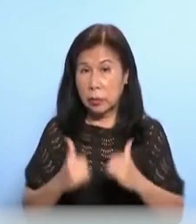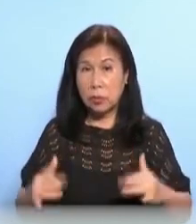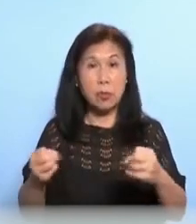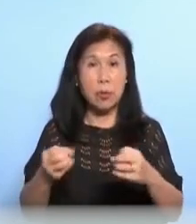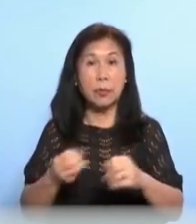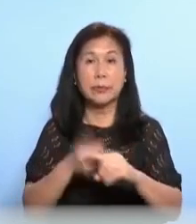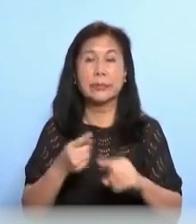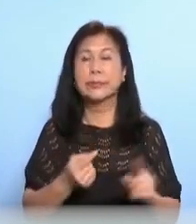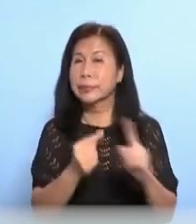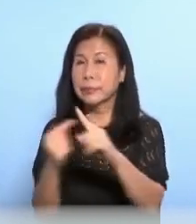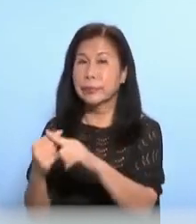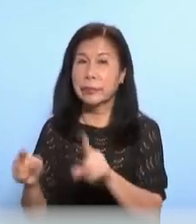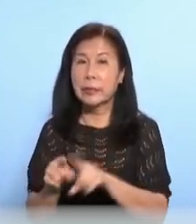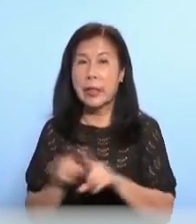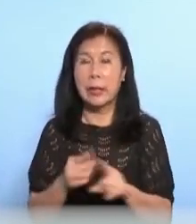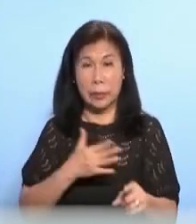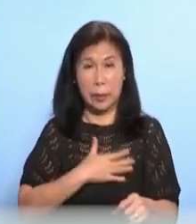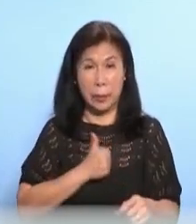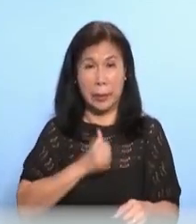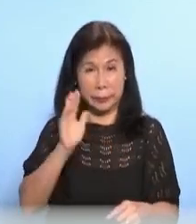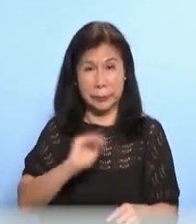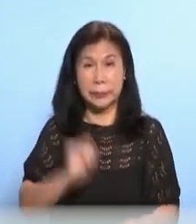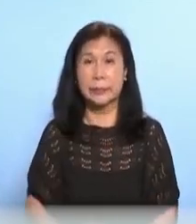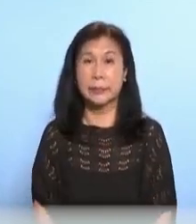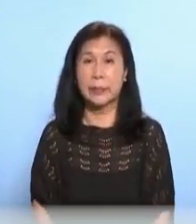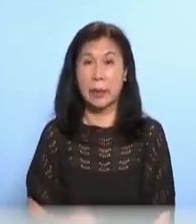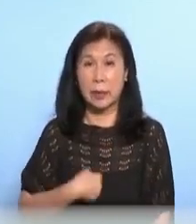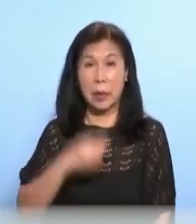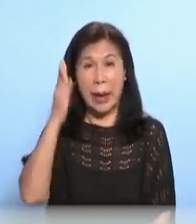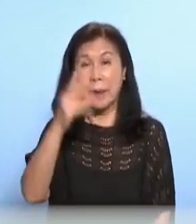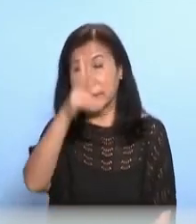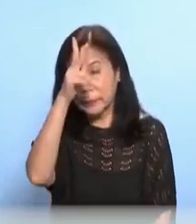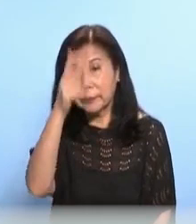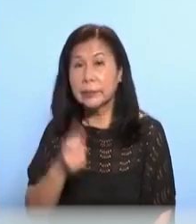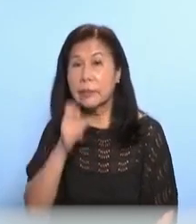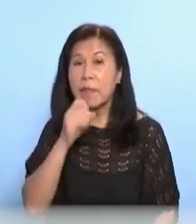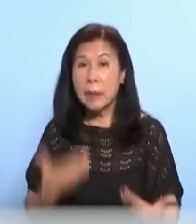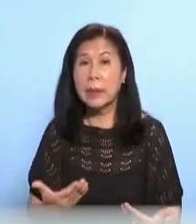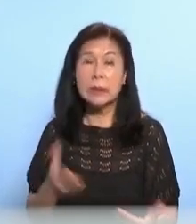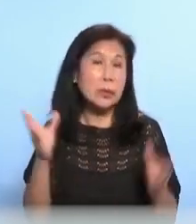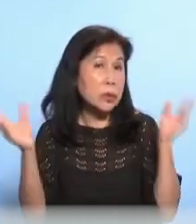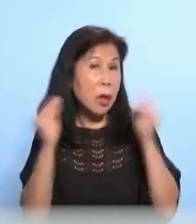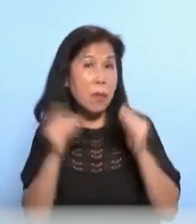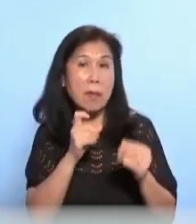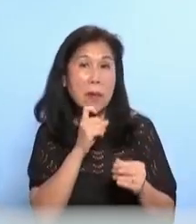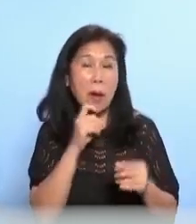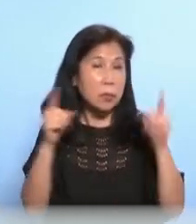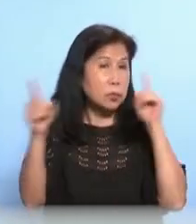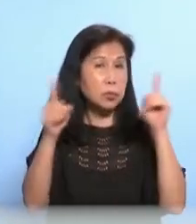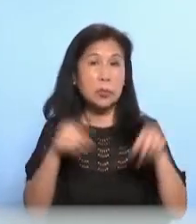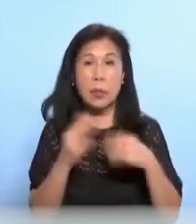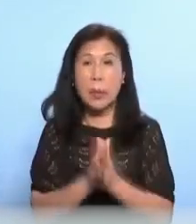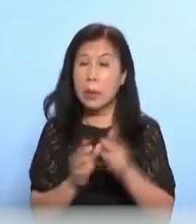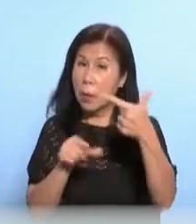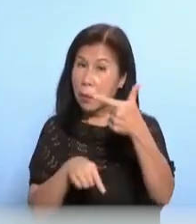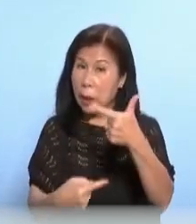信大家咧都可以好好咁準備嘅。尤其是即係我希望政府咧，就即係而家坊間有好多留言就係話啊，唔